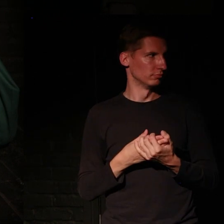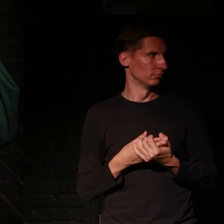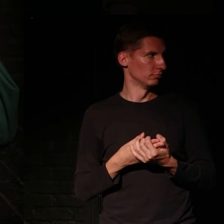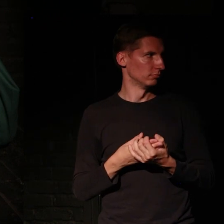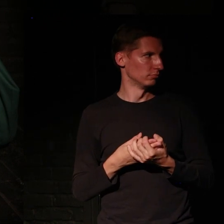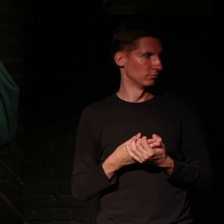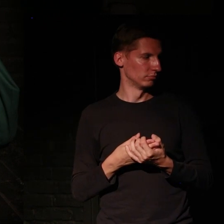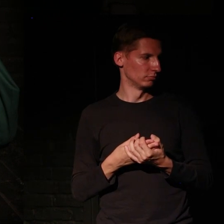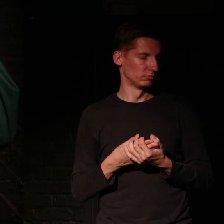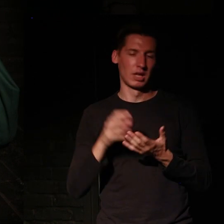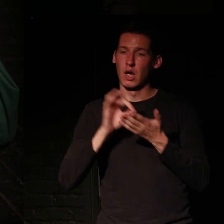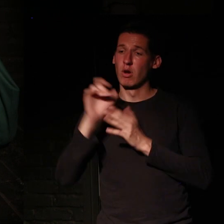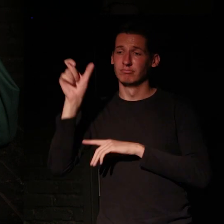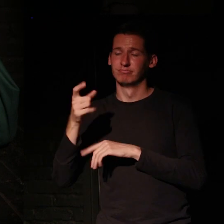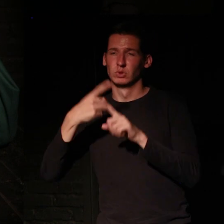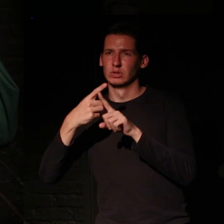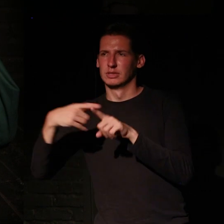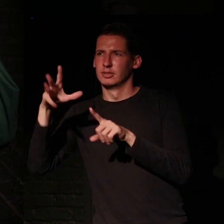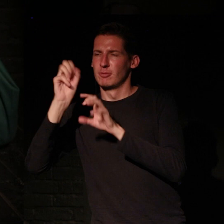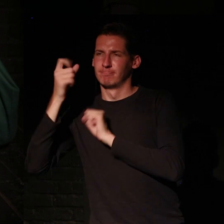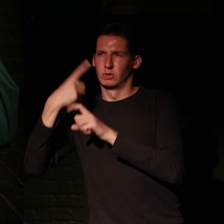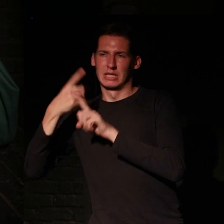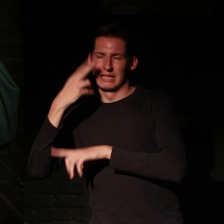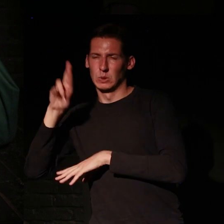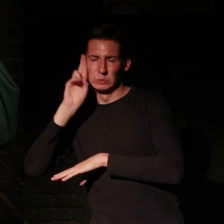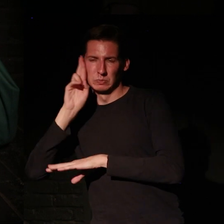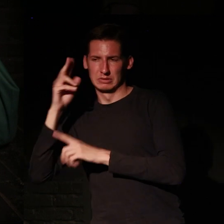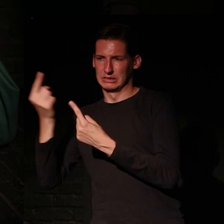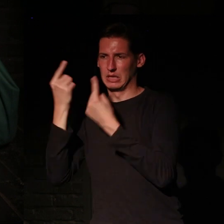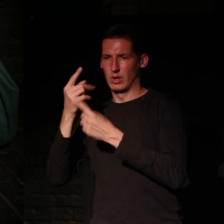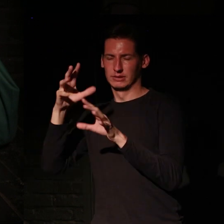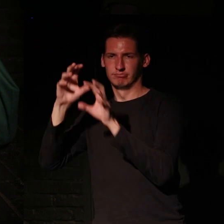tego przyjąć. Znaczy on tego nie rozumie. Myślę, że